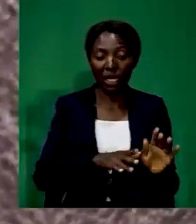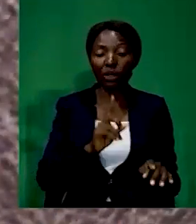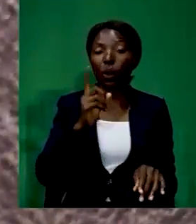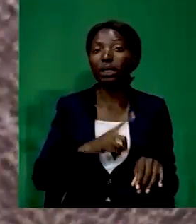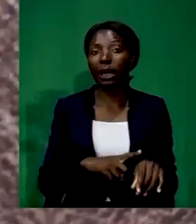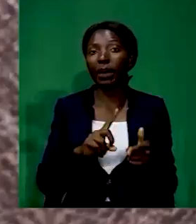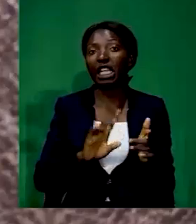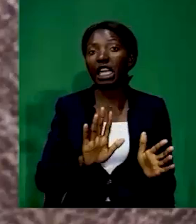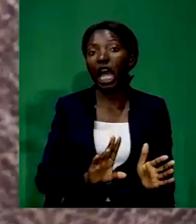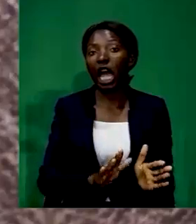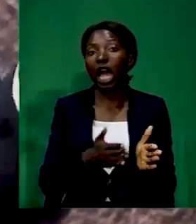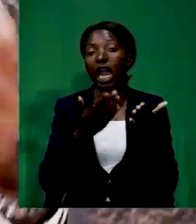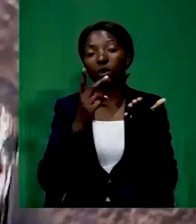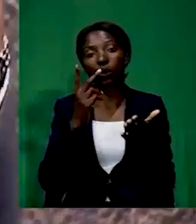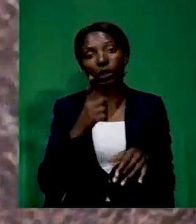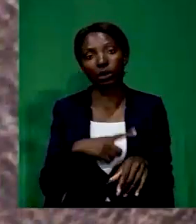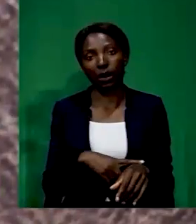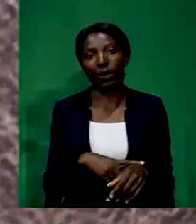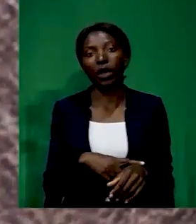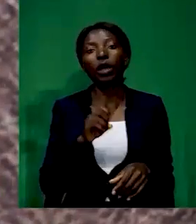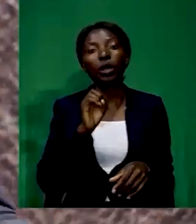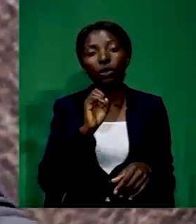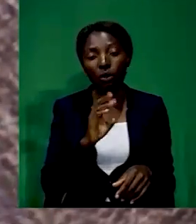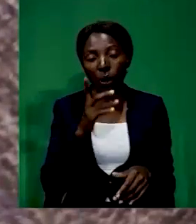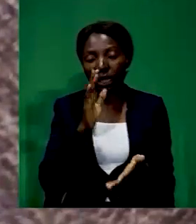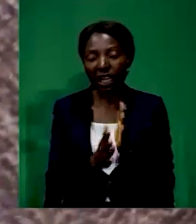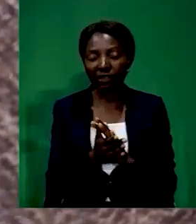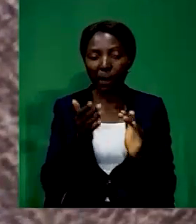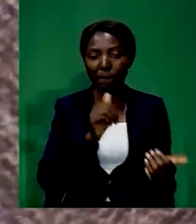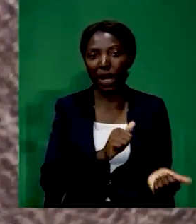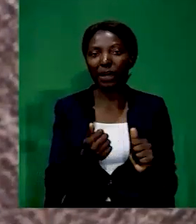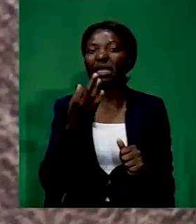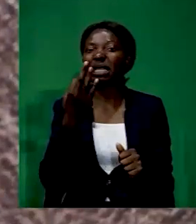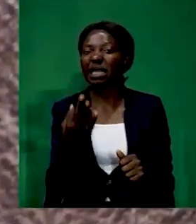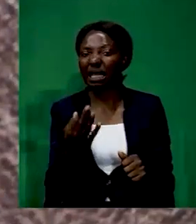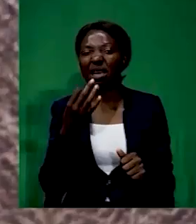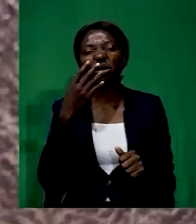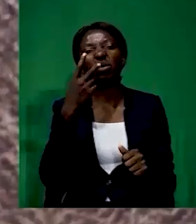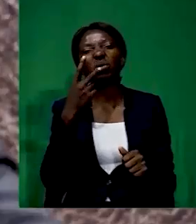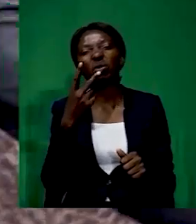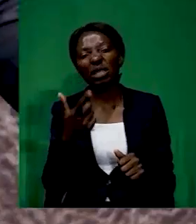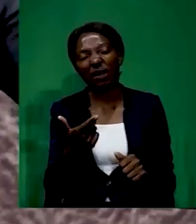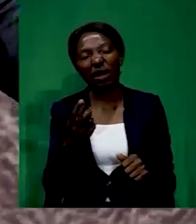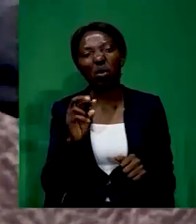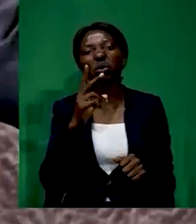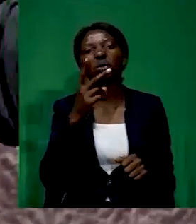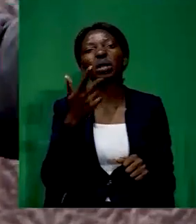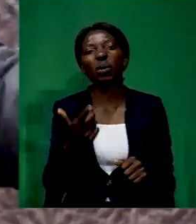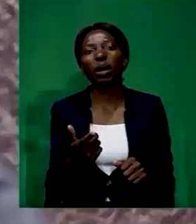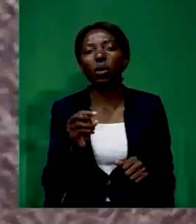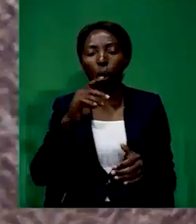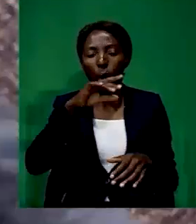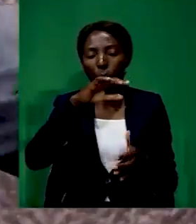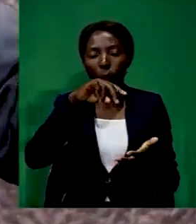kamwe ndokubuda kamwe saka hatibhabhatidziri tatu runomwe ru 21 kana kumira pa